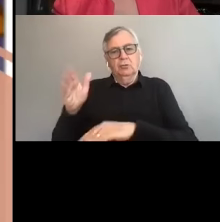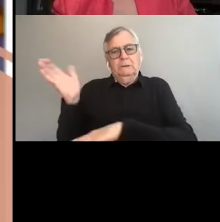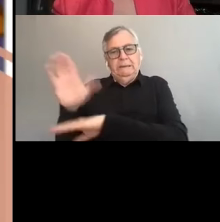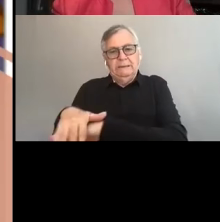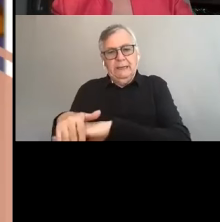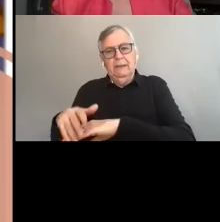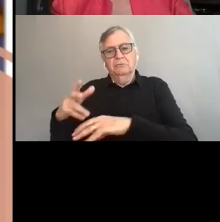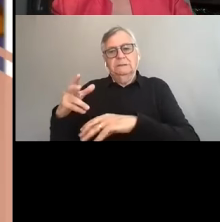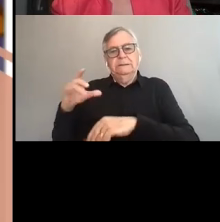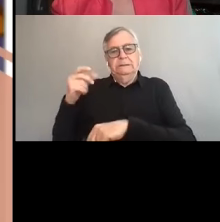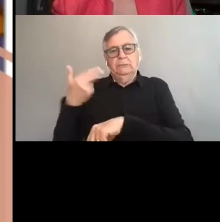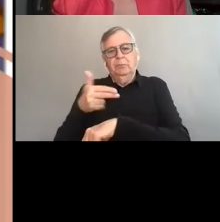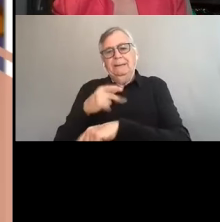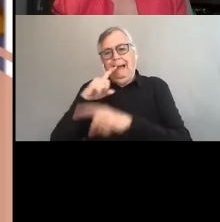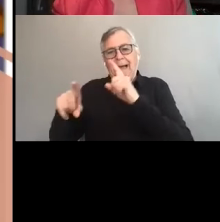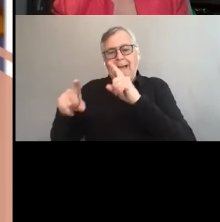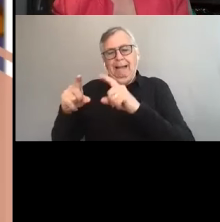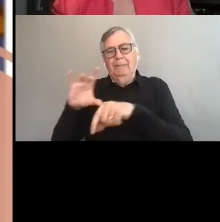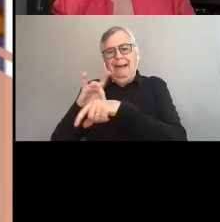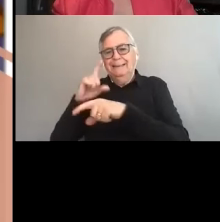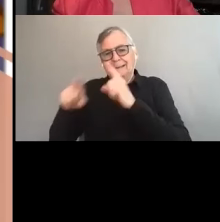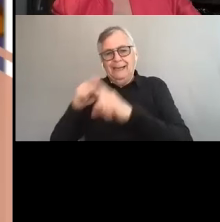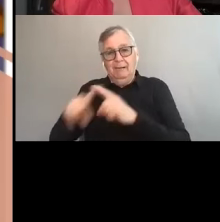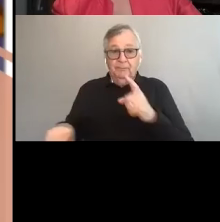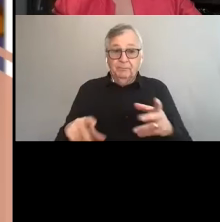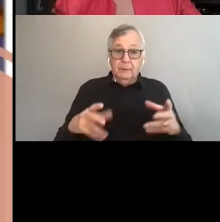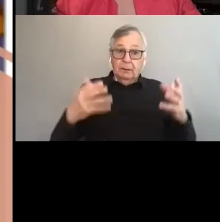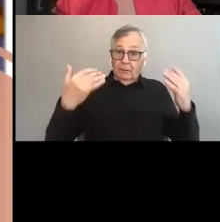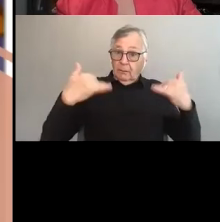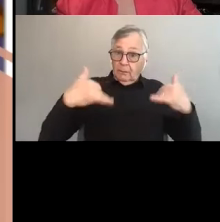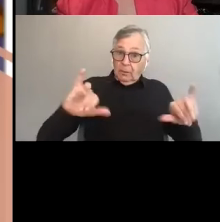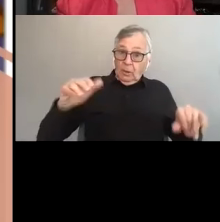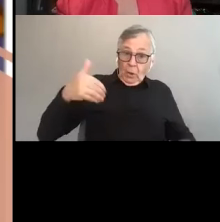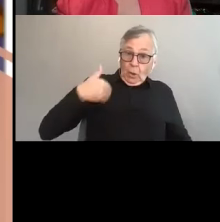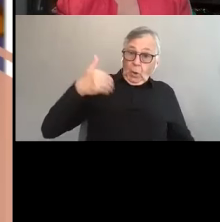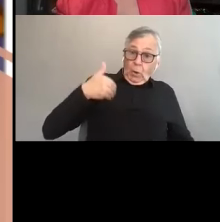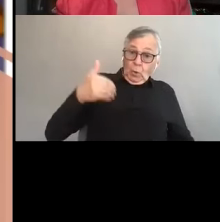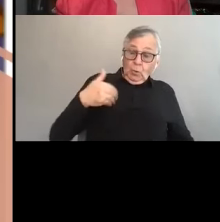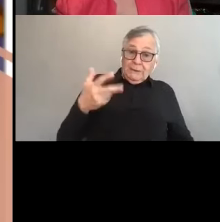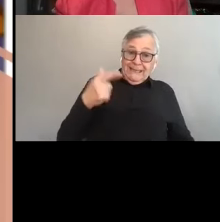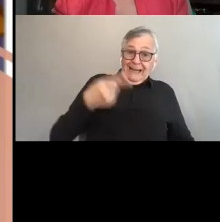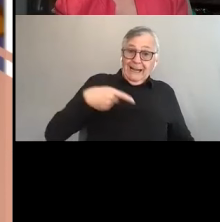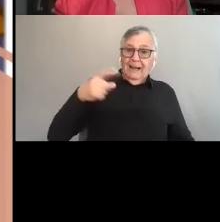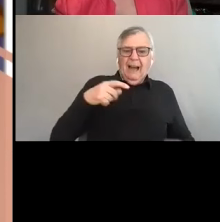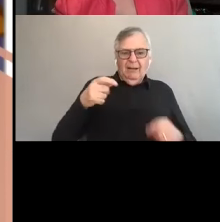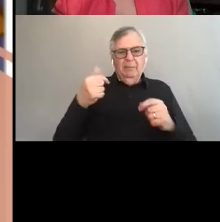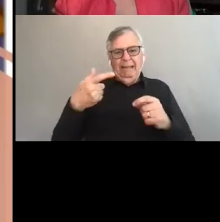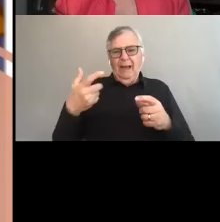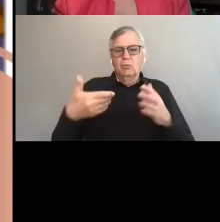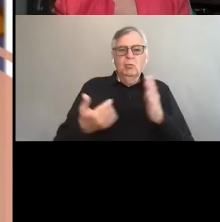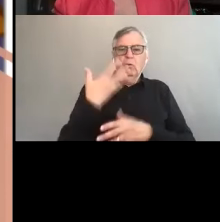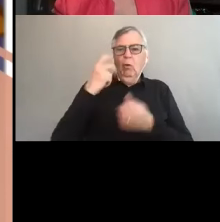Donc, une grande question qui a été posée, c'est est-ce que ces vaccins-là vont être utiles en raison des variants qui